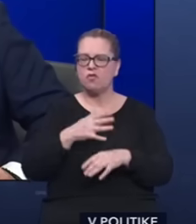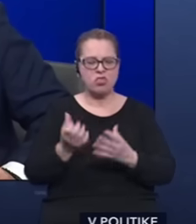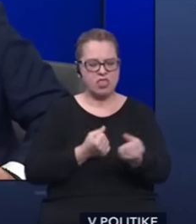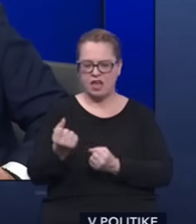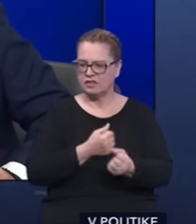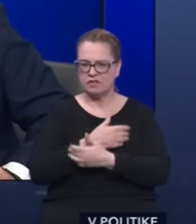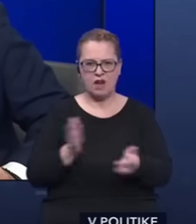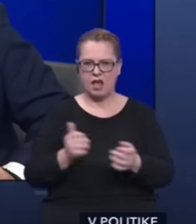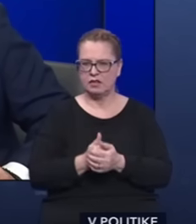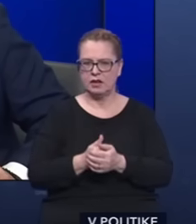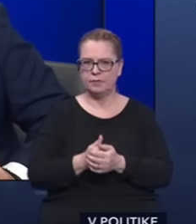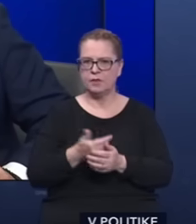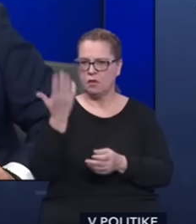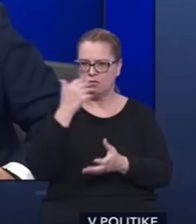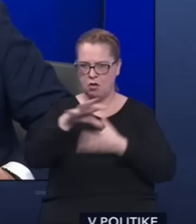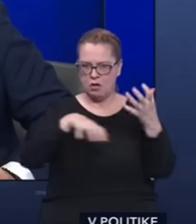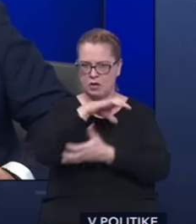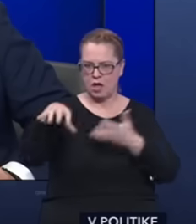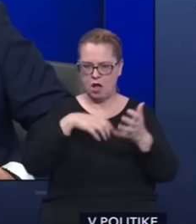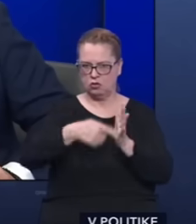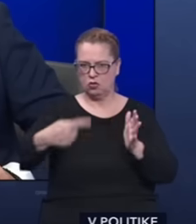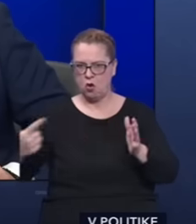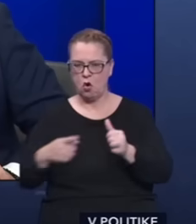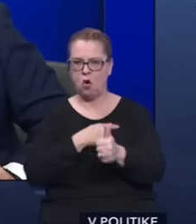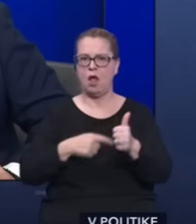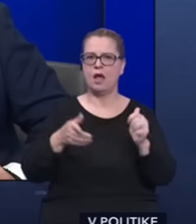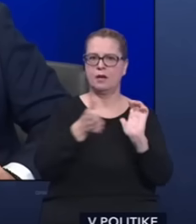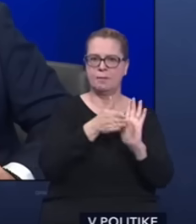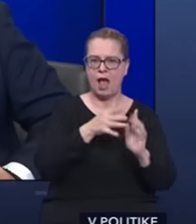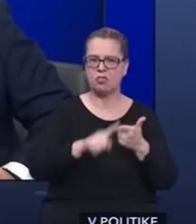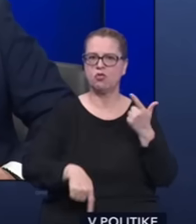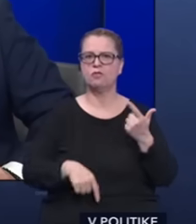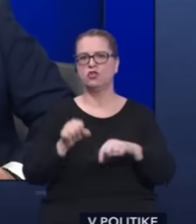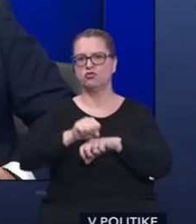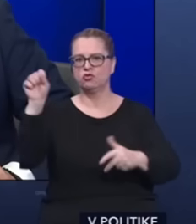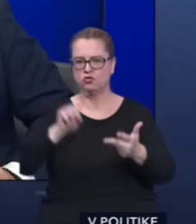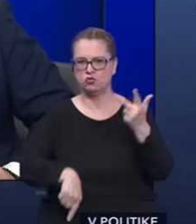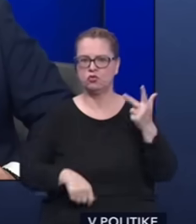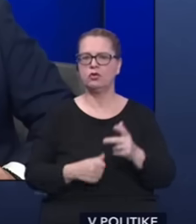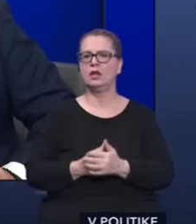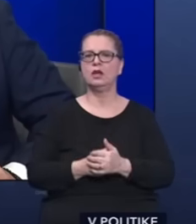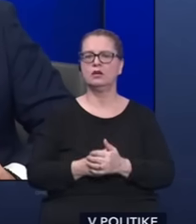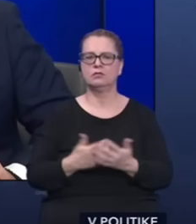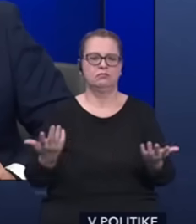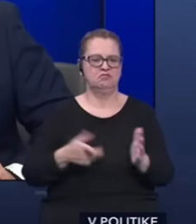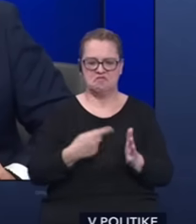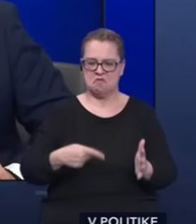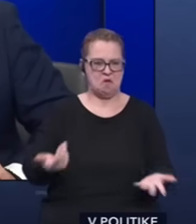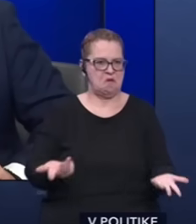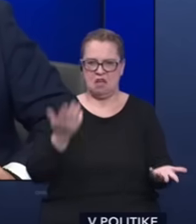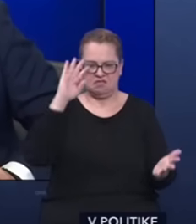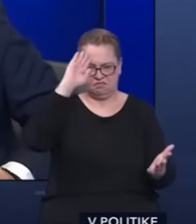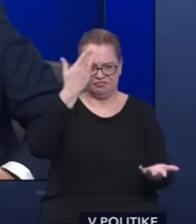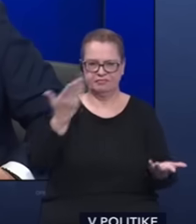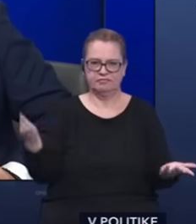po chaose Sulíka, Matoviča, Kolára, pretože Kolár ten už nevie, kde je sever. Matovič, ten sa zachraňuje